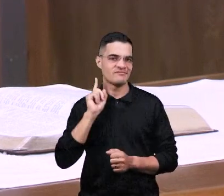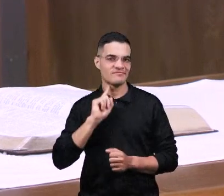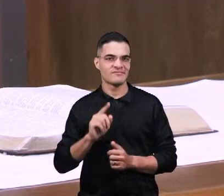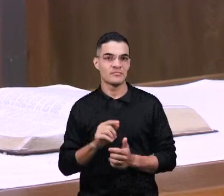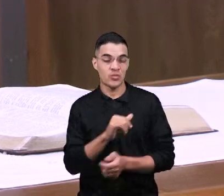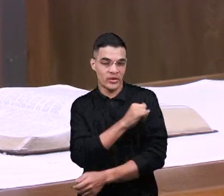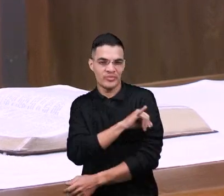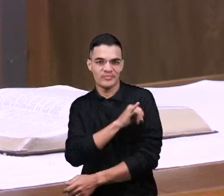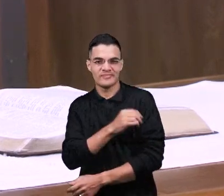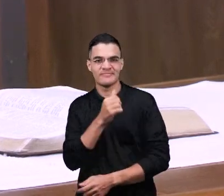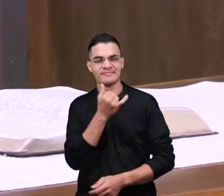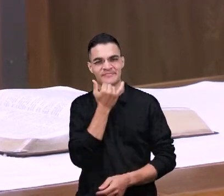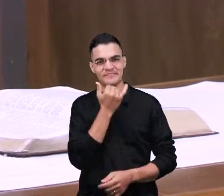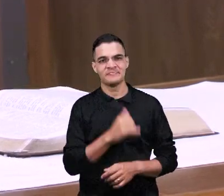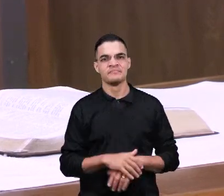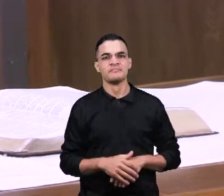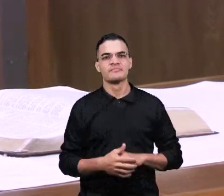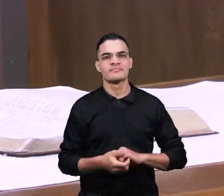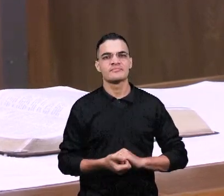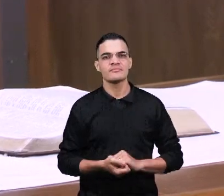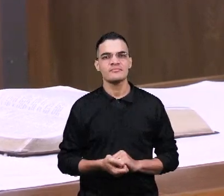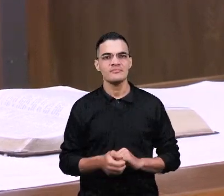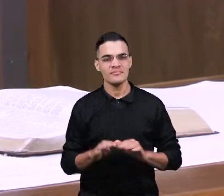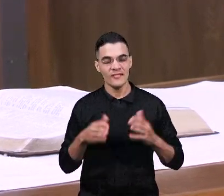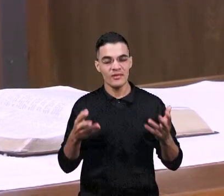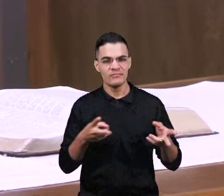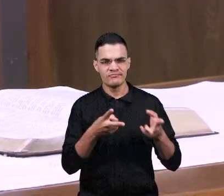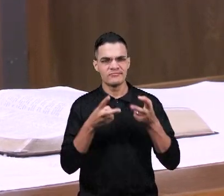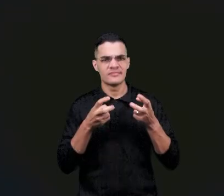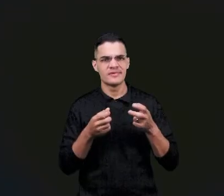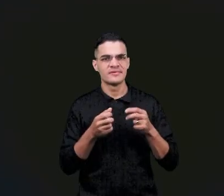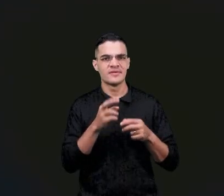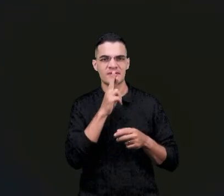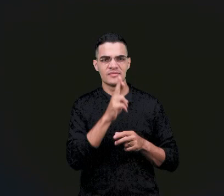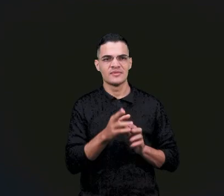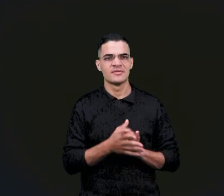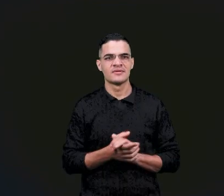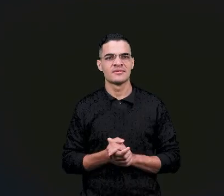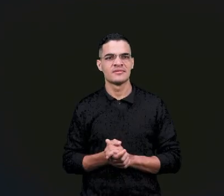l'état de Rio de Janeiro. Nous allons être attentifs à cette première réponse de nos enfants.